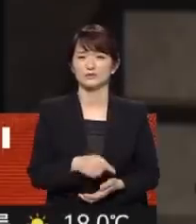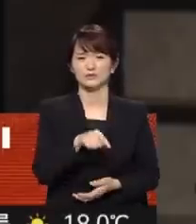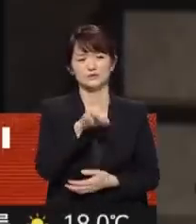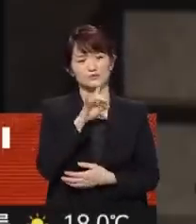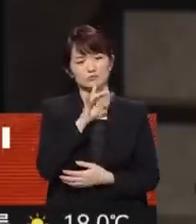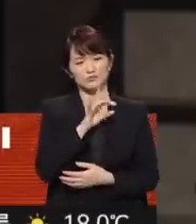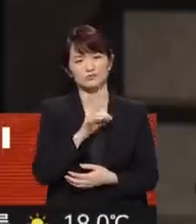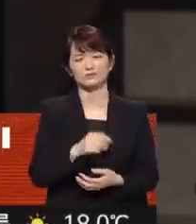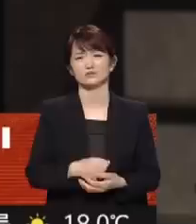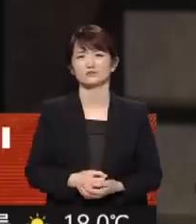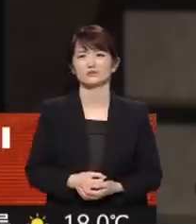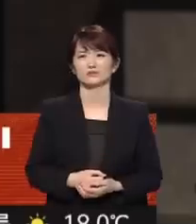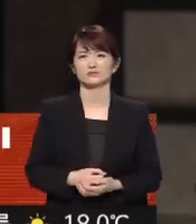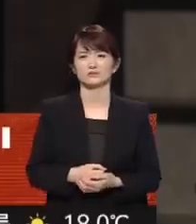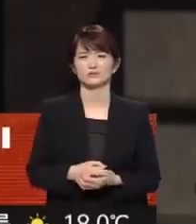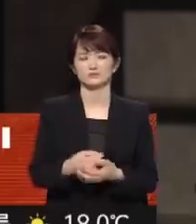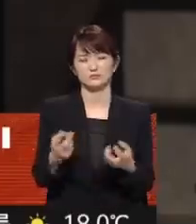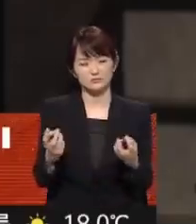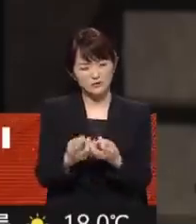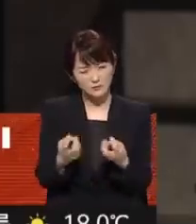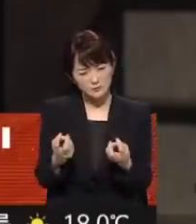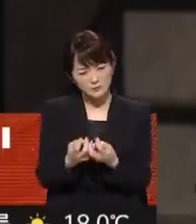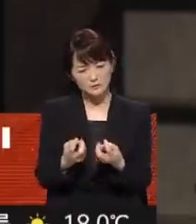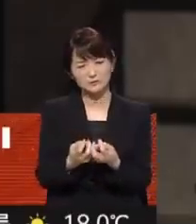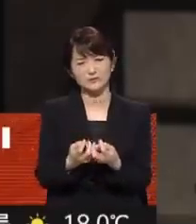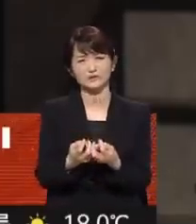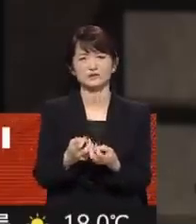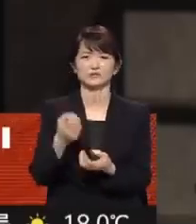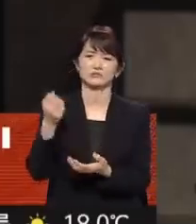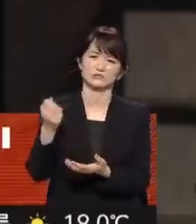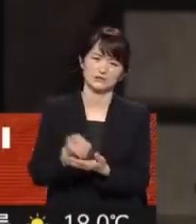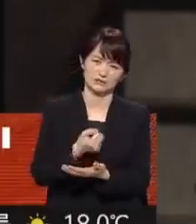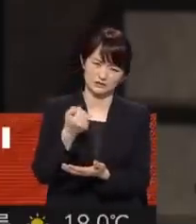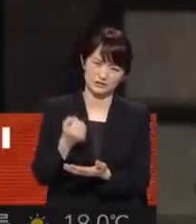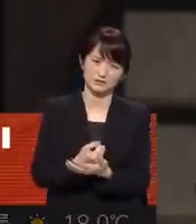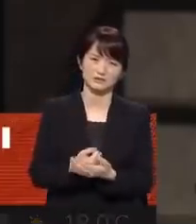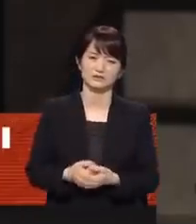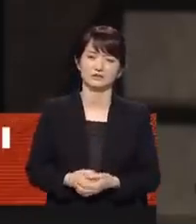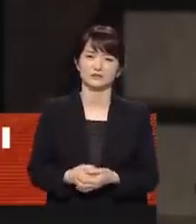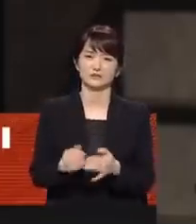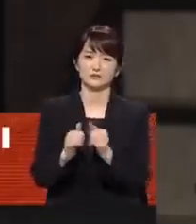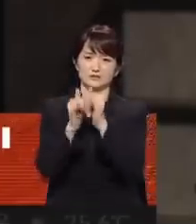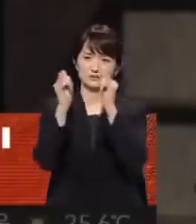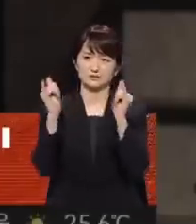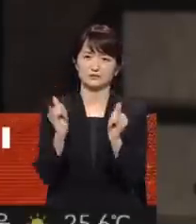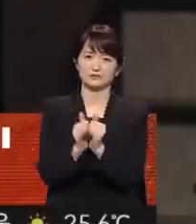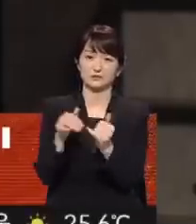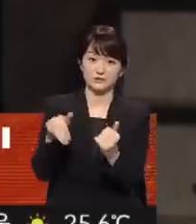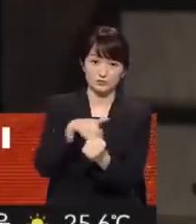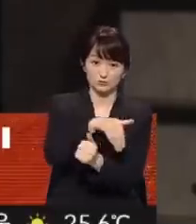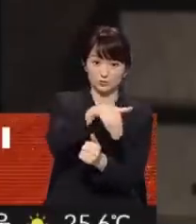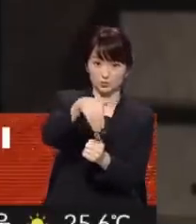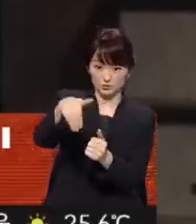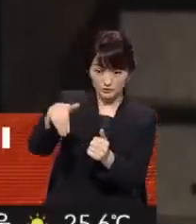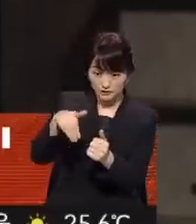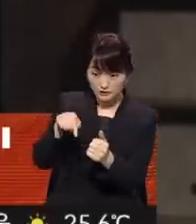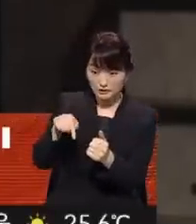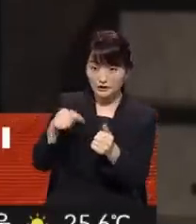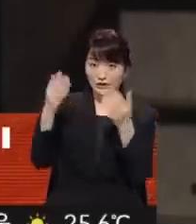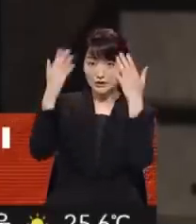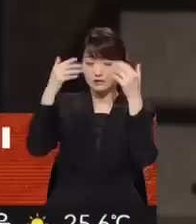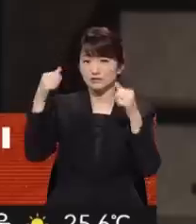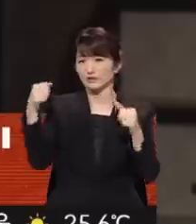것이 상당히 안타깝다라고 얘기를 하면서도 지금은 이제 사회적인 그 어떤 분위기가 학교 폭력에